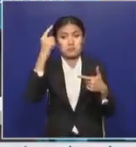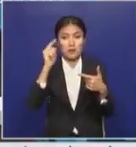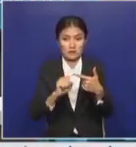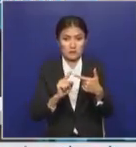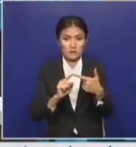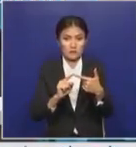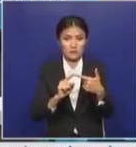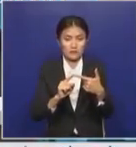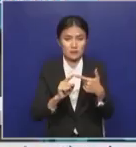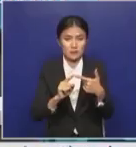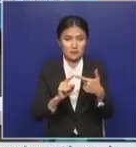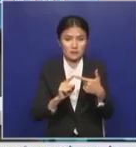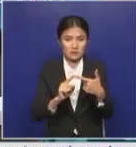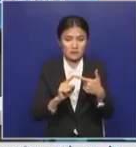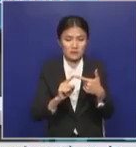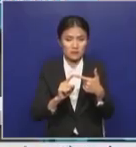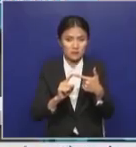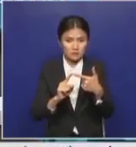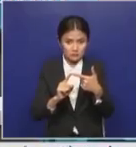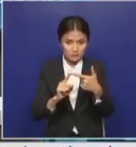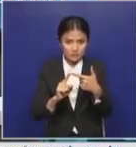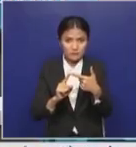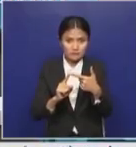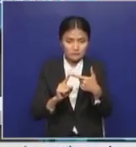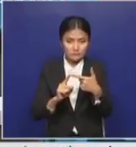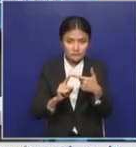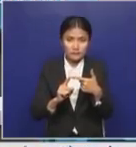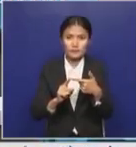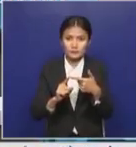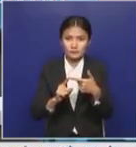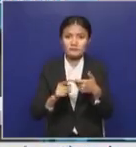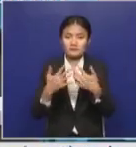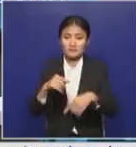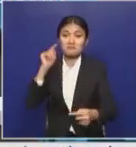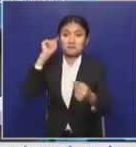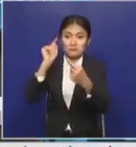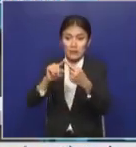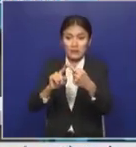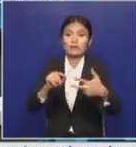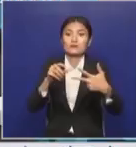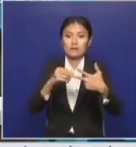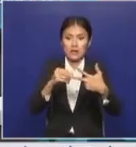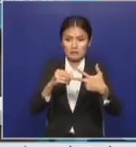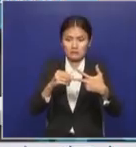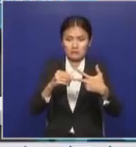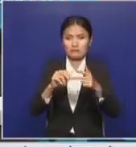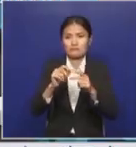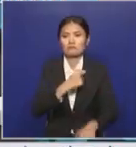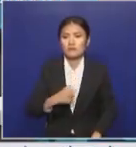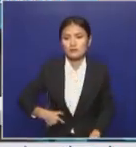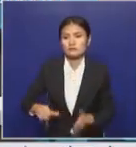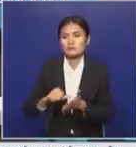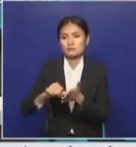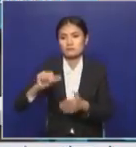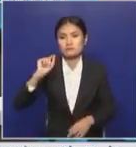ที่มีปัญหากับสถาบันแล้วก็จะได้บุ้งไปสู่เป้าหมายข้อดีสารก็คือปฏิรูปสถาบัน